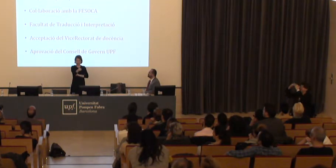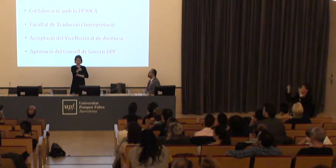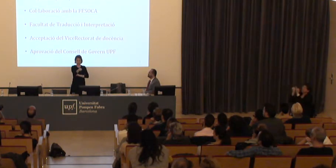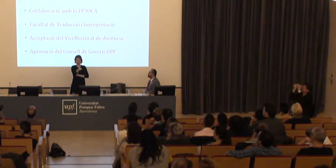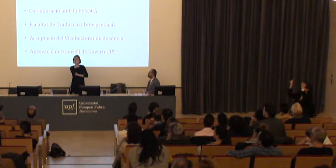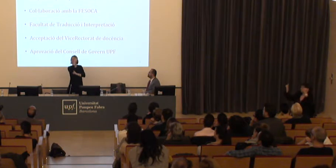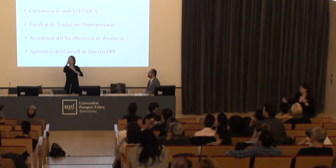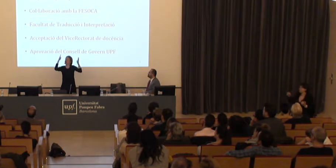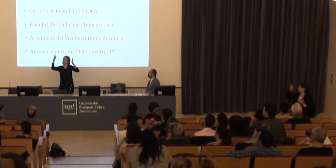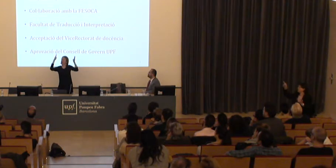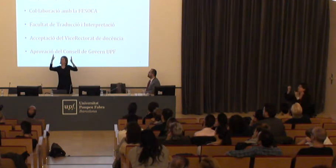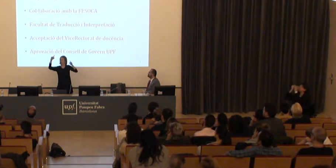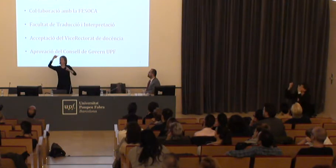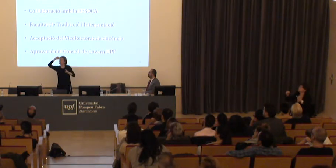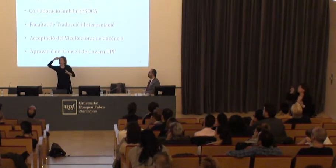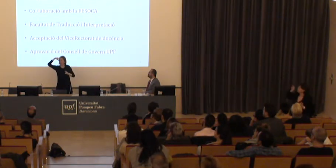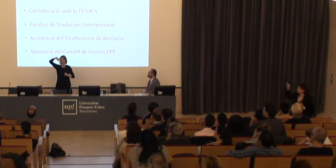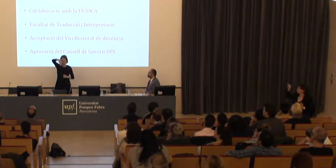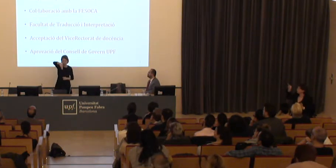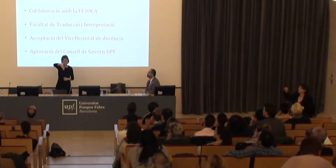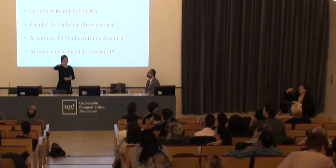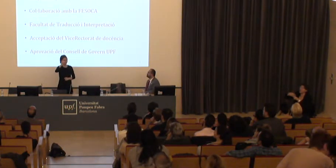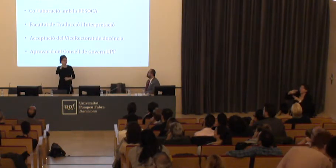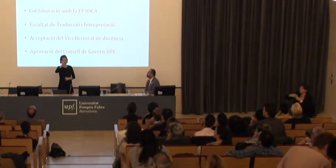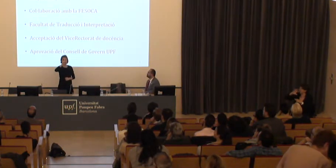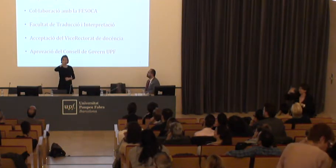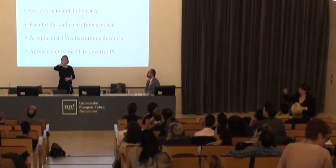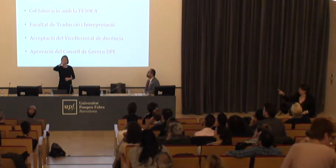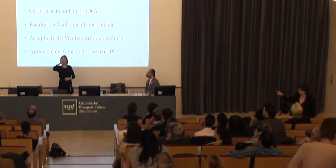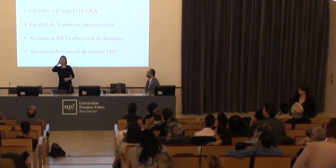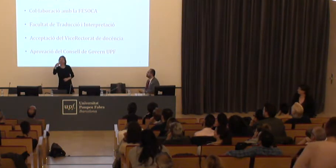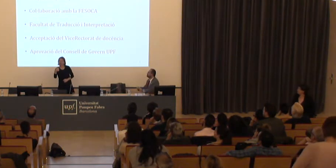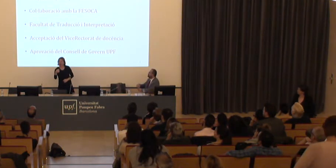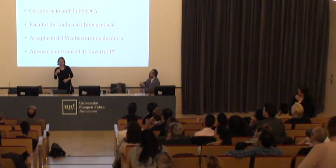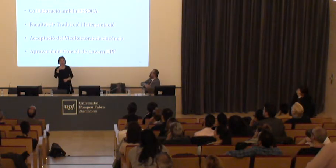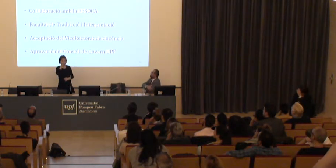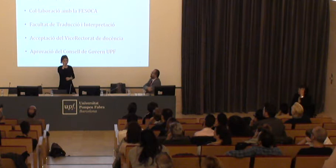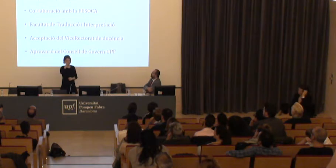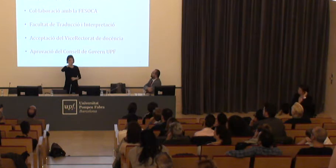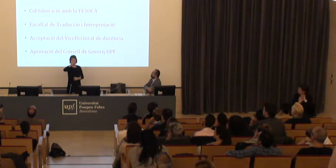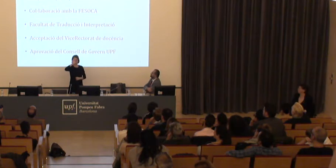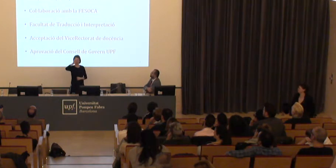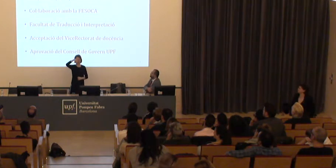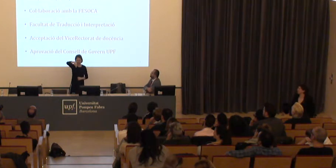ja vam parlar amb la vicerectora d'aquell moment, la Mireia